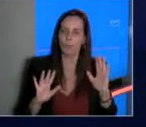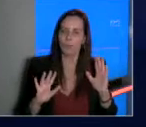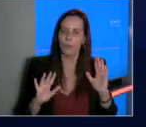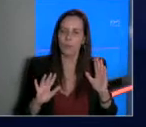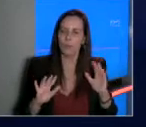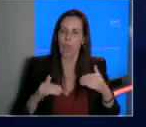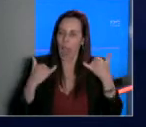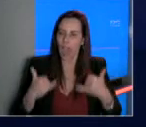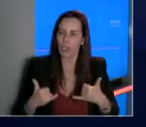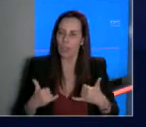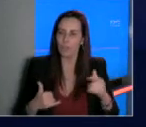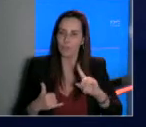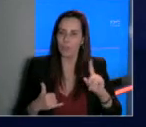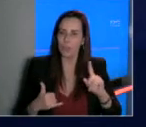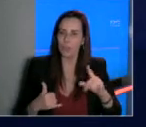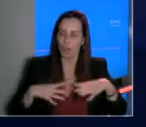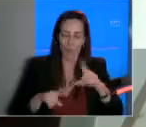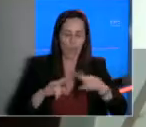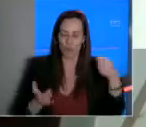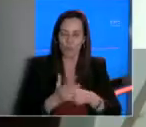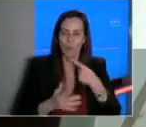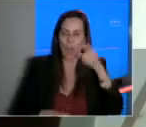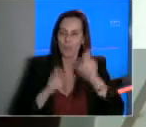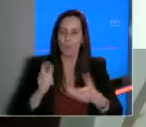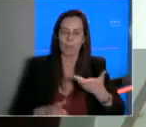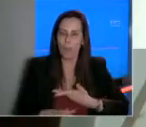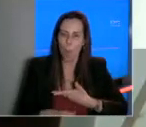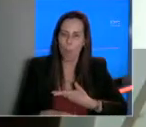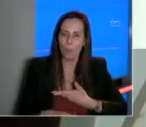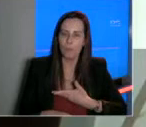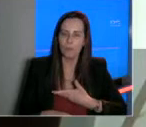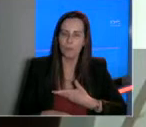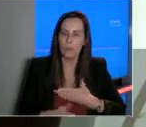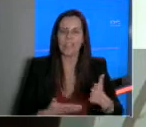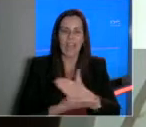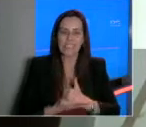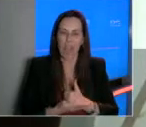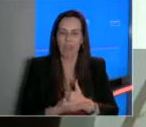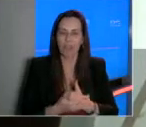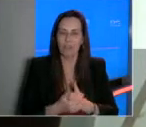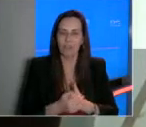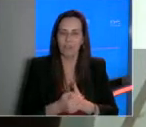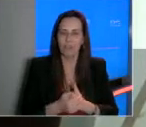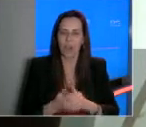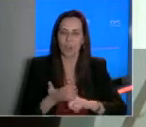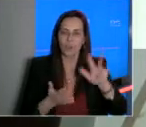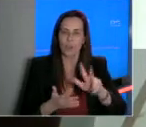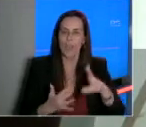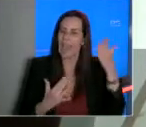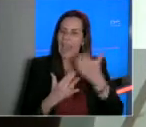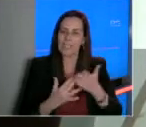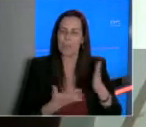להיות, עכשיו מי שיצא לחל"ת, זה אומר שאנשים יקבלו את השכר שלהם על מרץ,